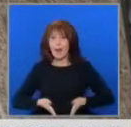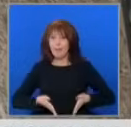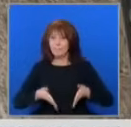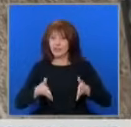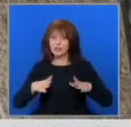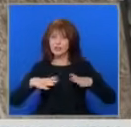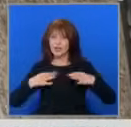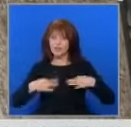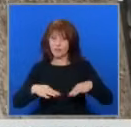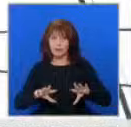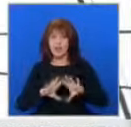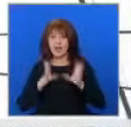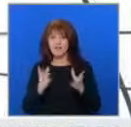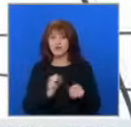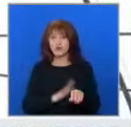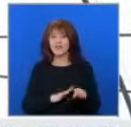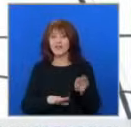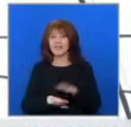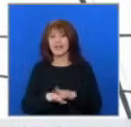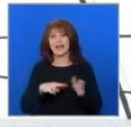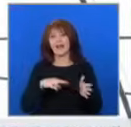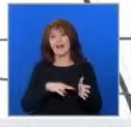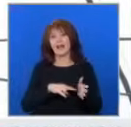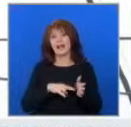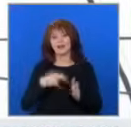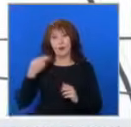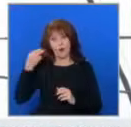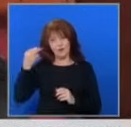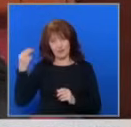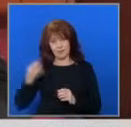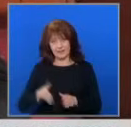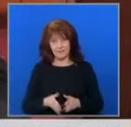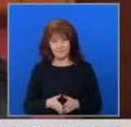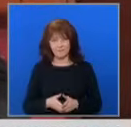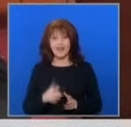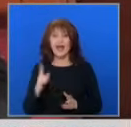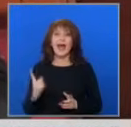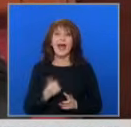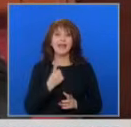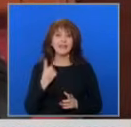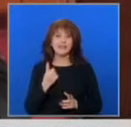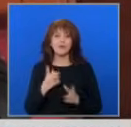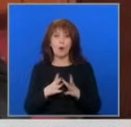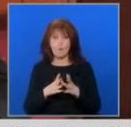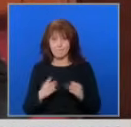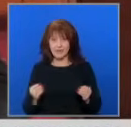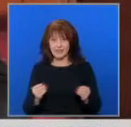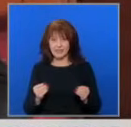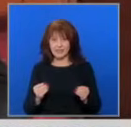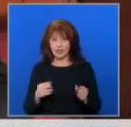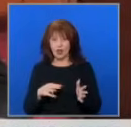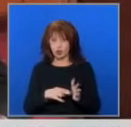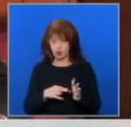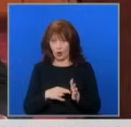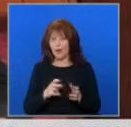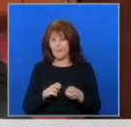е в ръцете на електроразпределителното дружество, каза областният управител на Велико Търново. Единствено и само са без ток. Има проходимост,